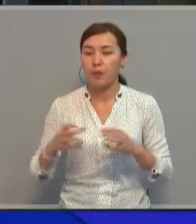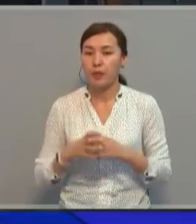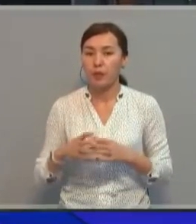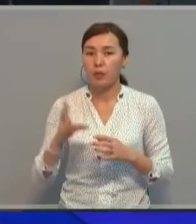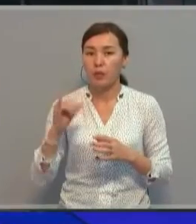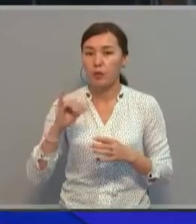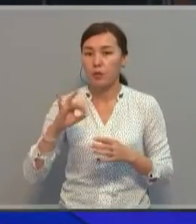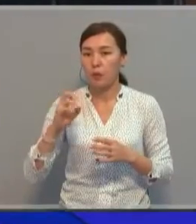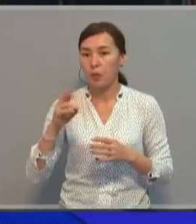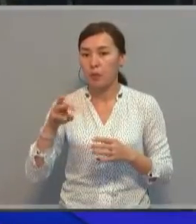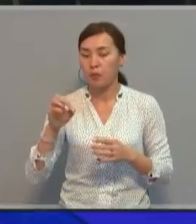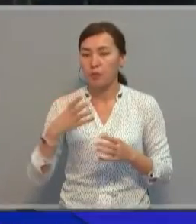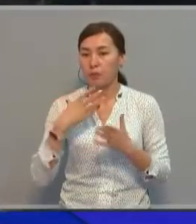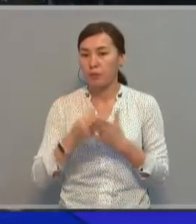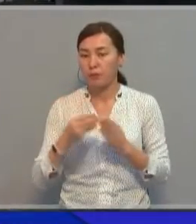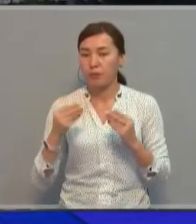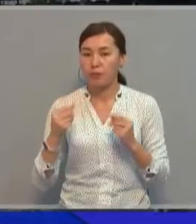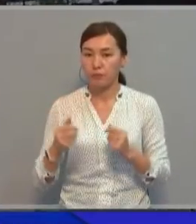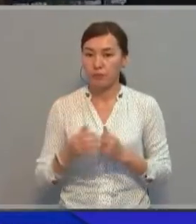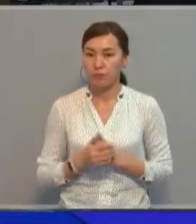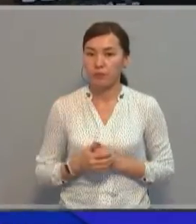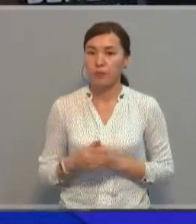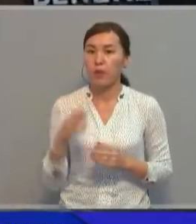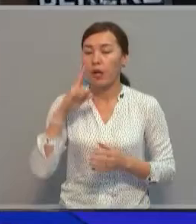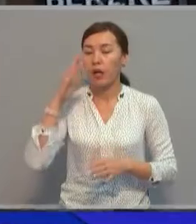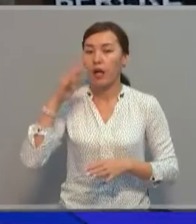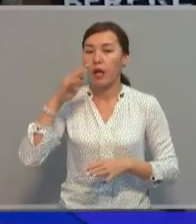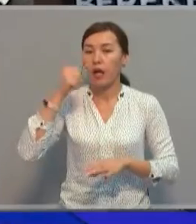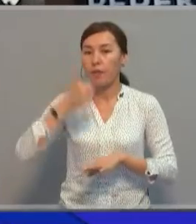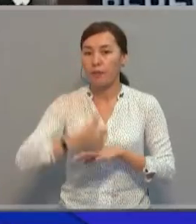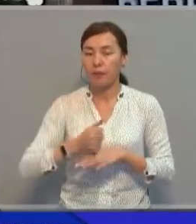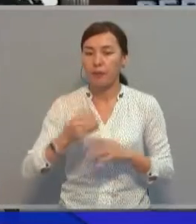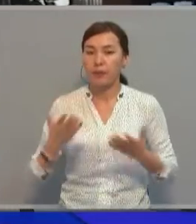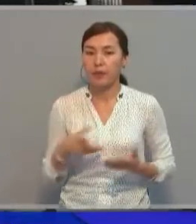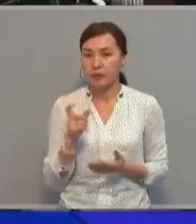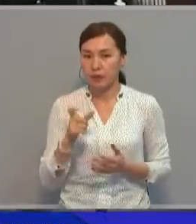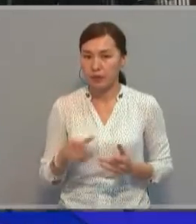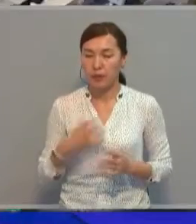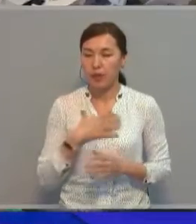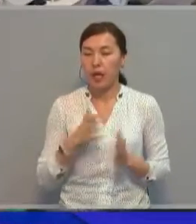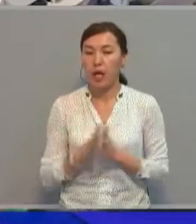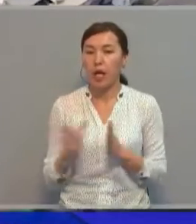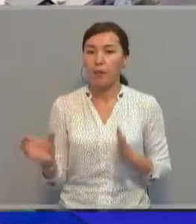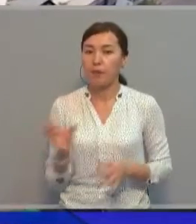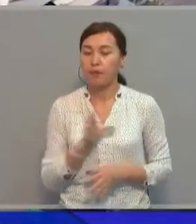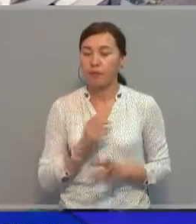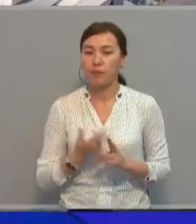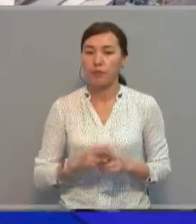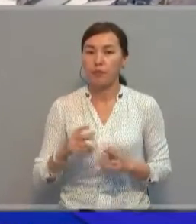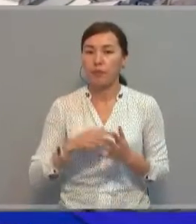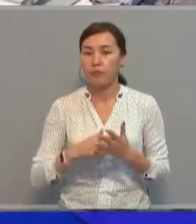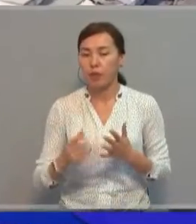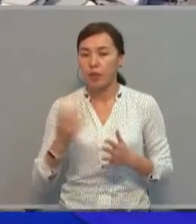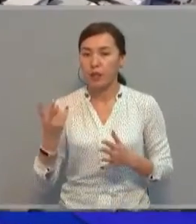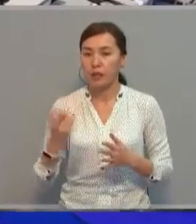компанией Nurcomtel за счет собственных средств. Аким города отметил, что жизнь человека – самое большое богатство, и